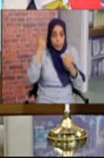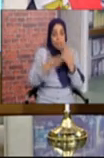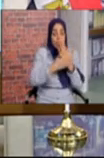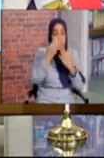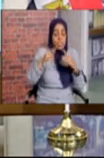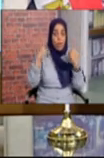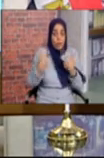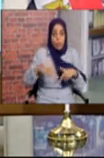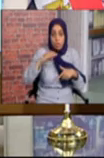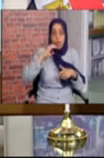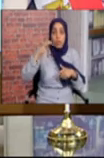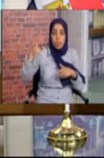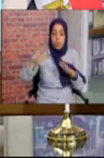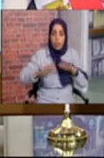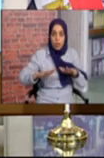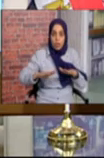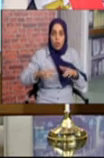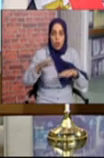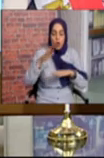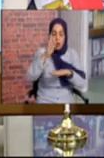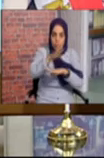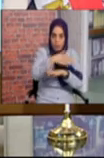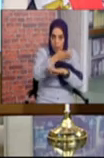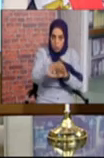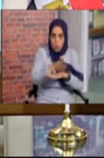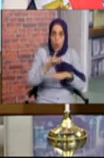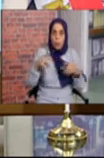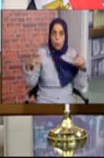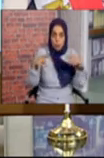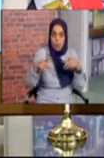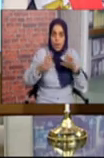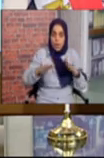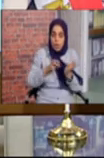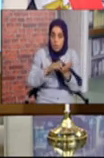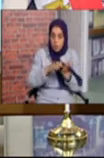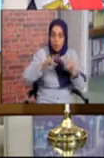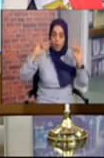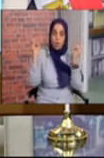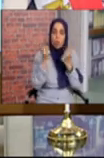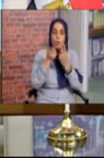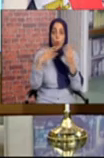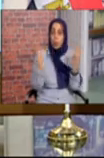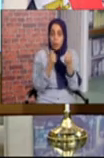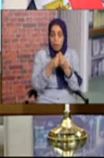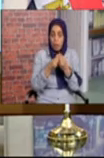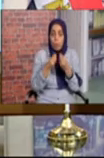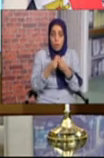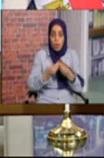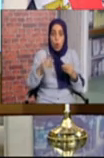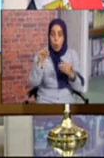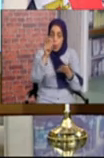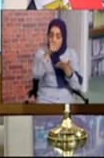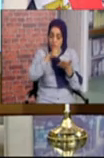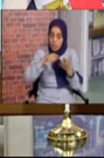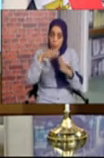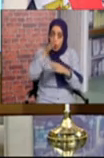وطننا. الرئيس النهاردة حط خريطة ومنظومة علشان تمشي بيها الدول وتجتمع معاه، وبيرسم لهم